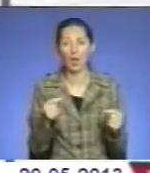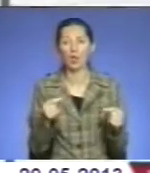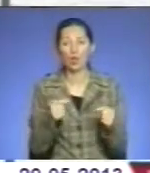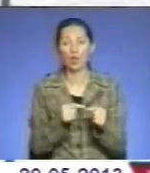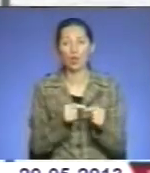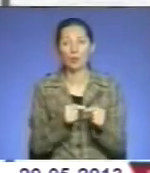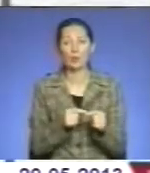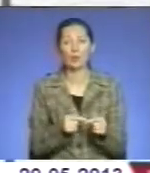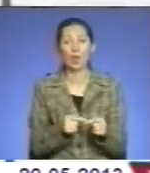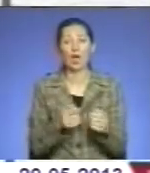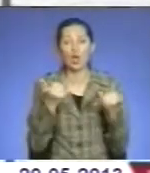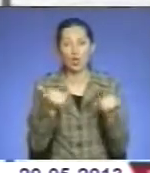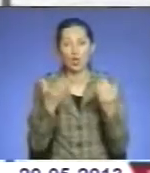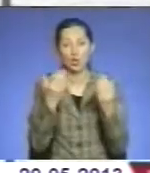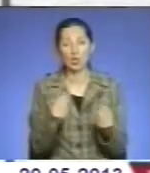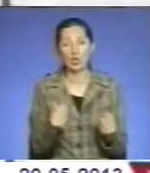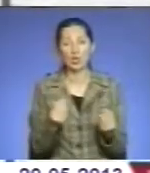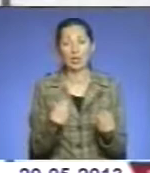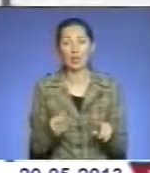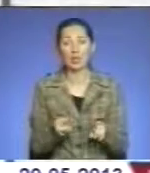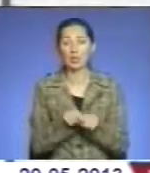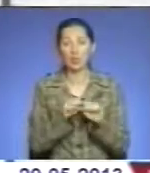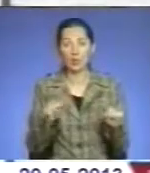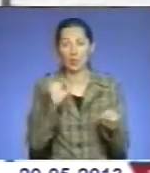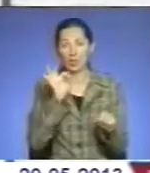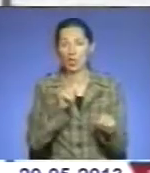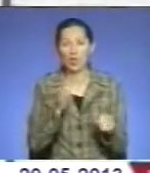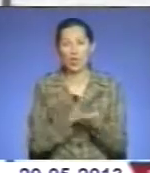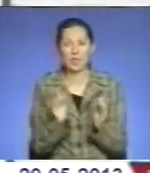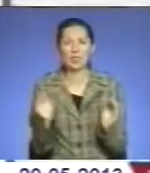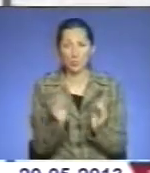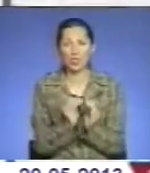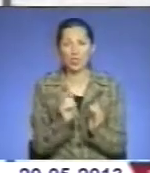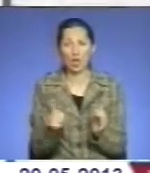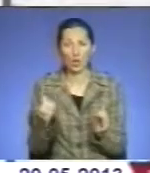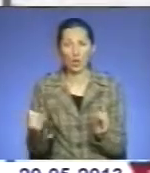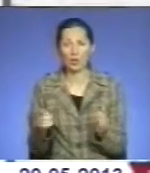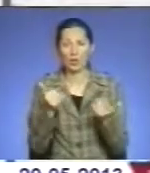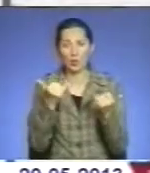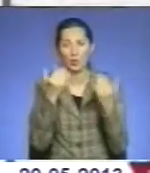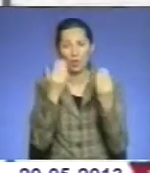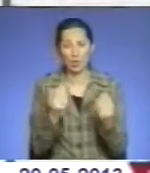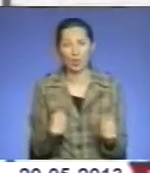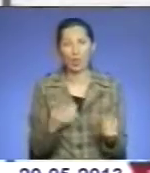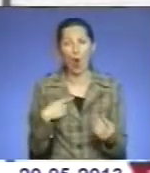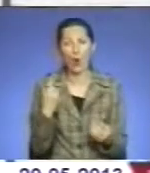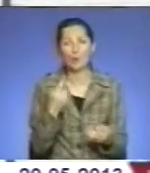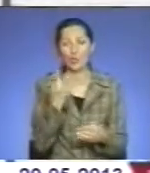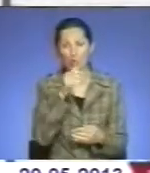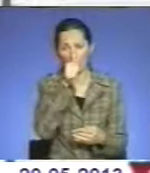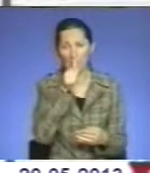остаточний. На сьогоднішній день так, не можна сказати, що є зменшення. На сьогоднішній день от у нас в області за 4